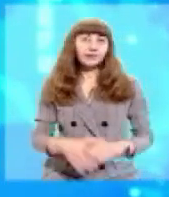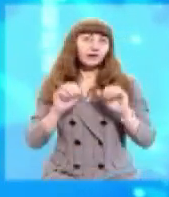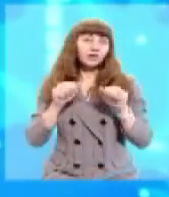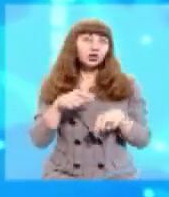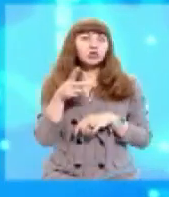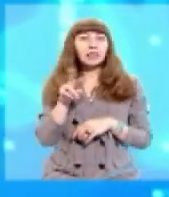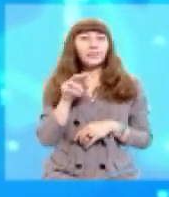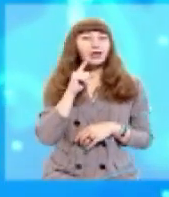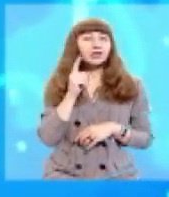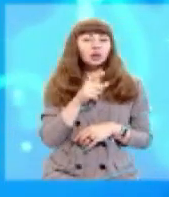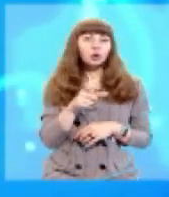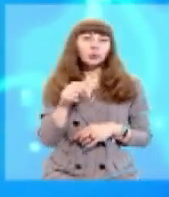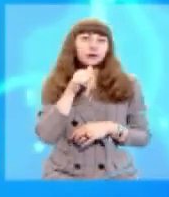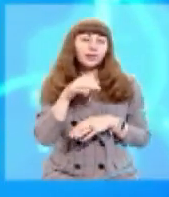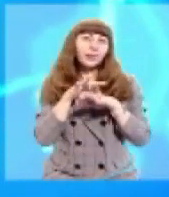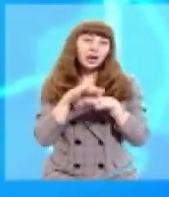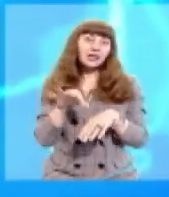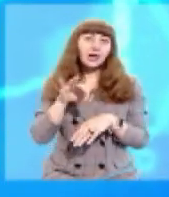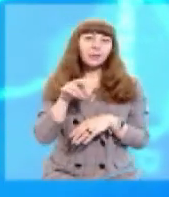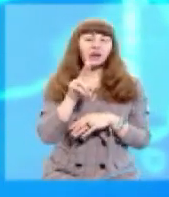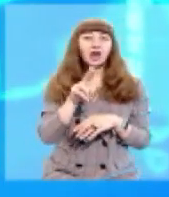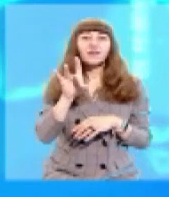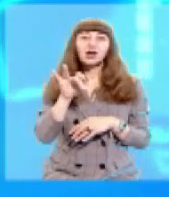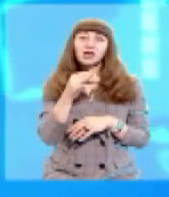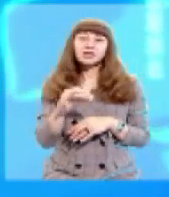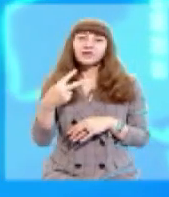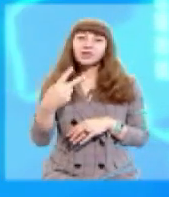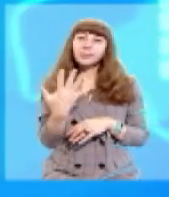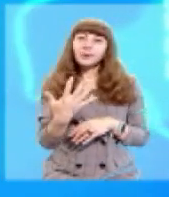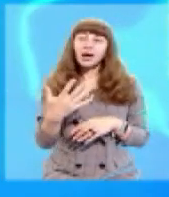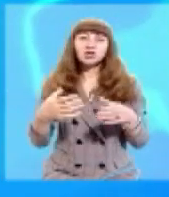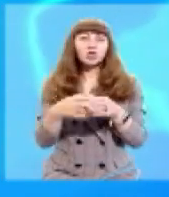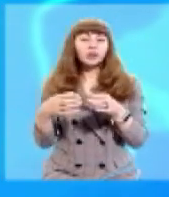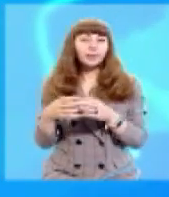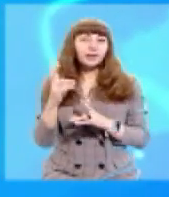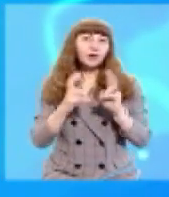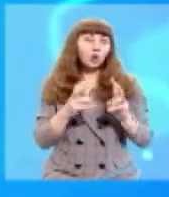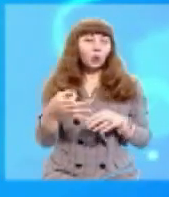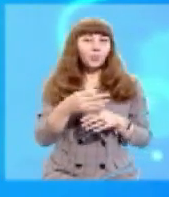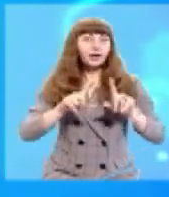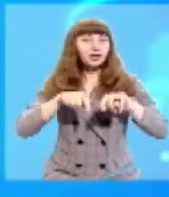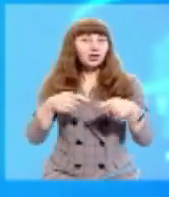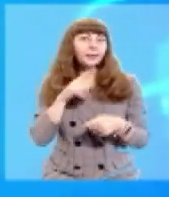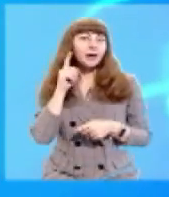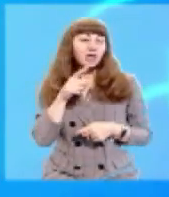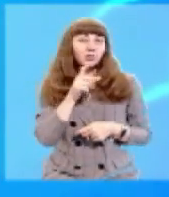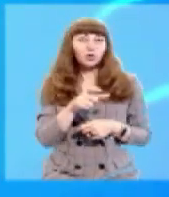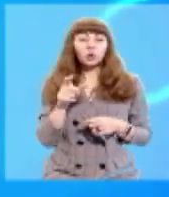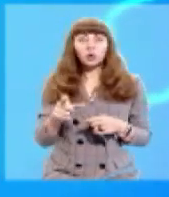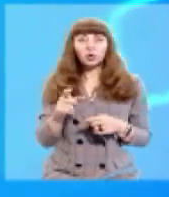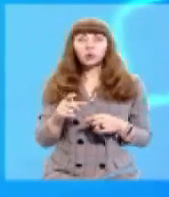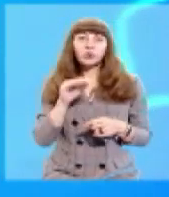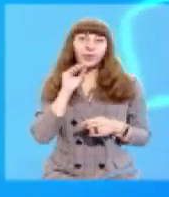Возможности для молодежи. В Кустанае прошла ярмарка вакансий. 25 организаций области предлагали молодым кустанайцам перспективную